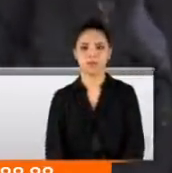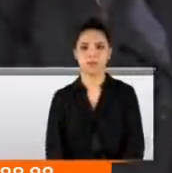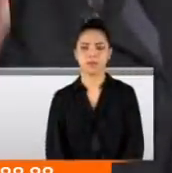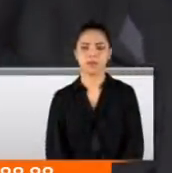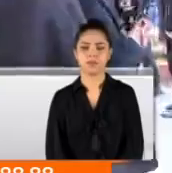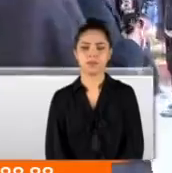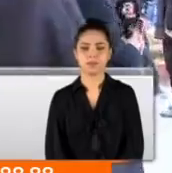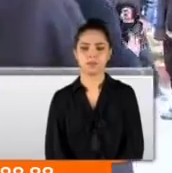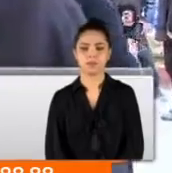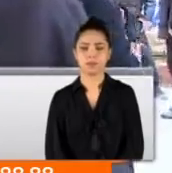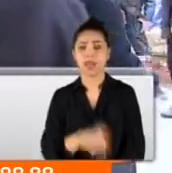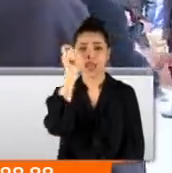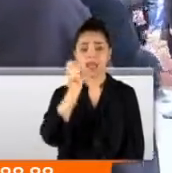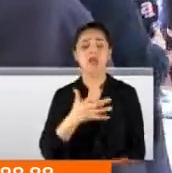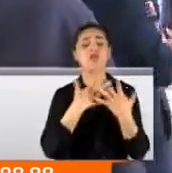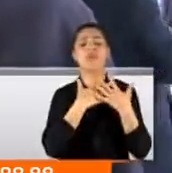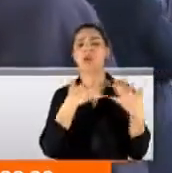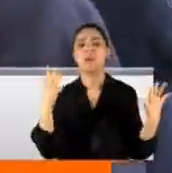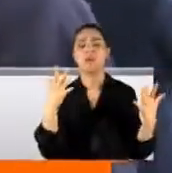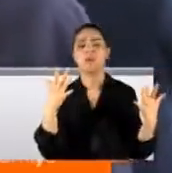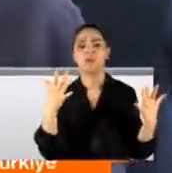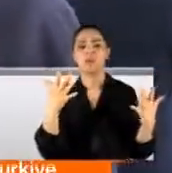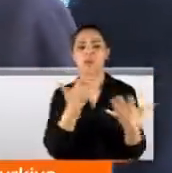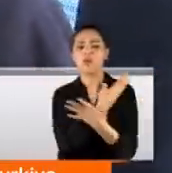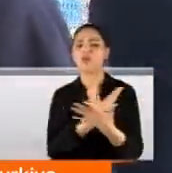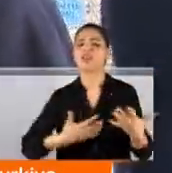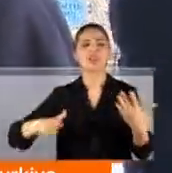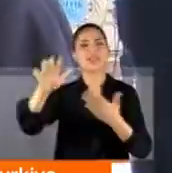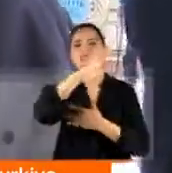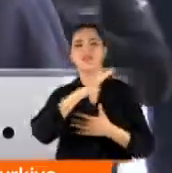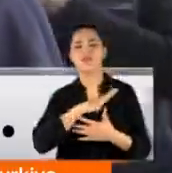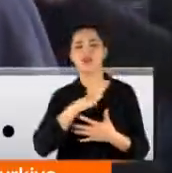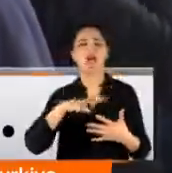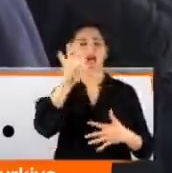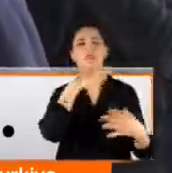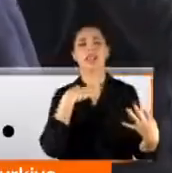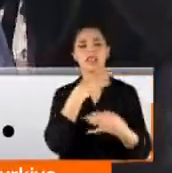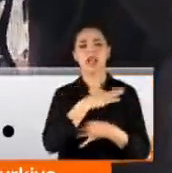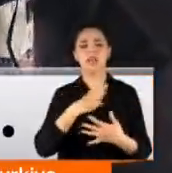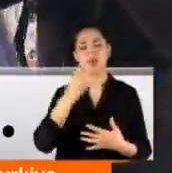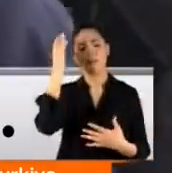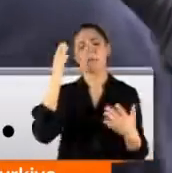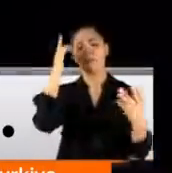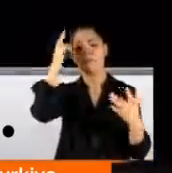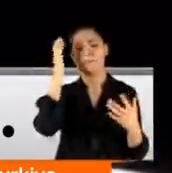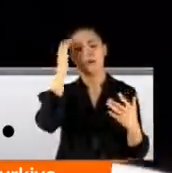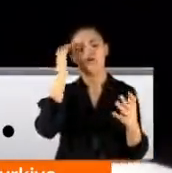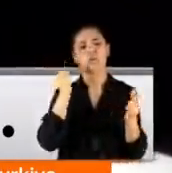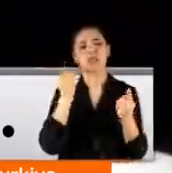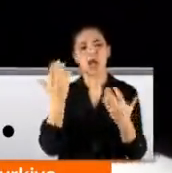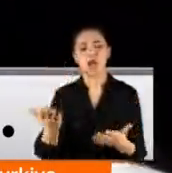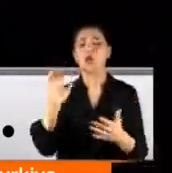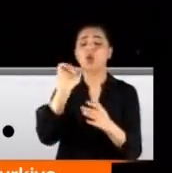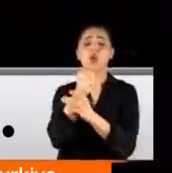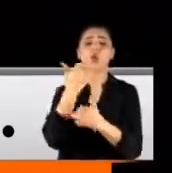Allahu Ekber. Gerçekten çok büyük bir seveni vardı, sayanı vardı. Tekrar başımız sağ olsun, sağ ol. Usta